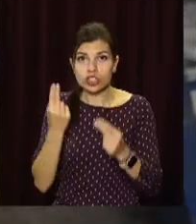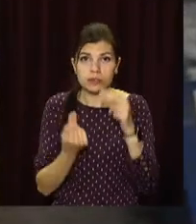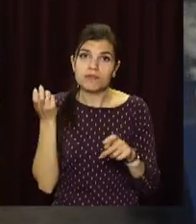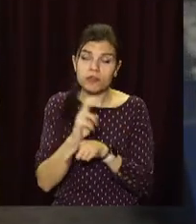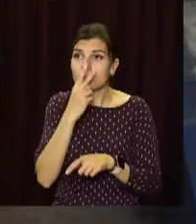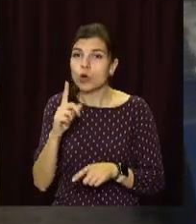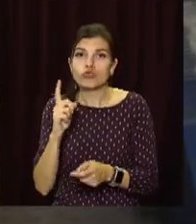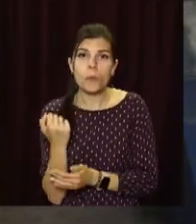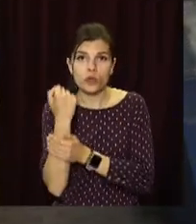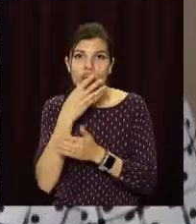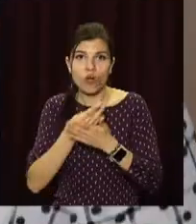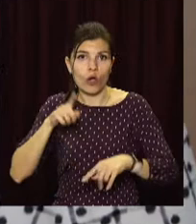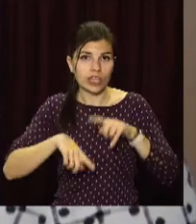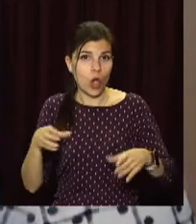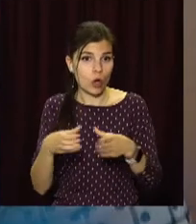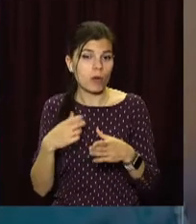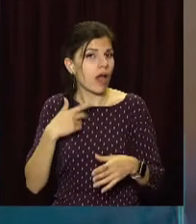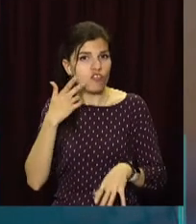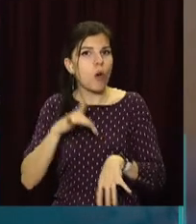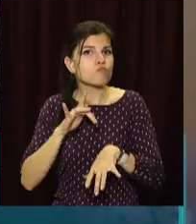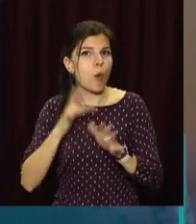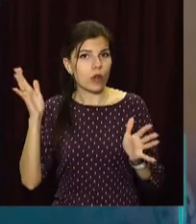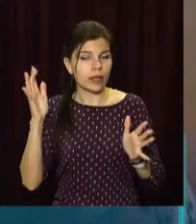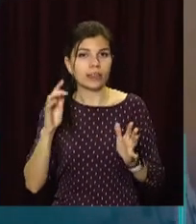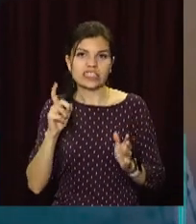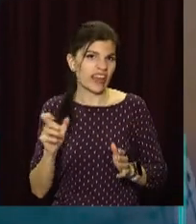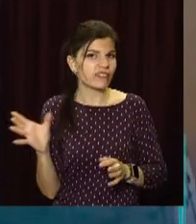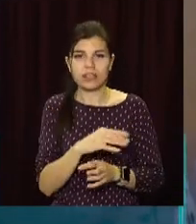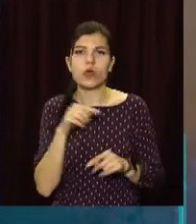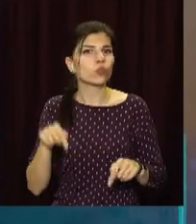аби підтримати рідну команду. Завжди боліємо за всіх. Тут немає...